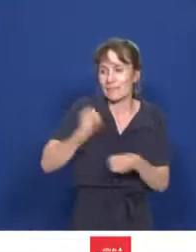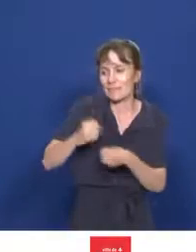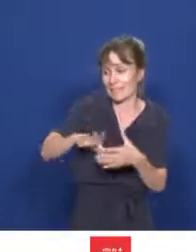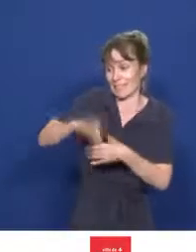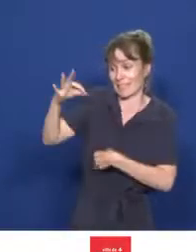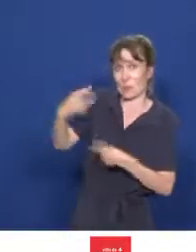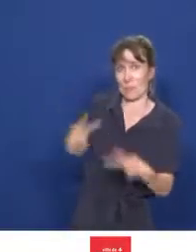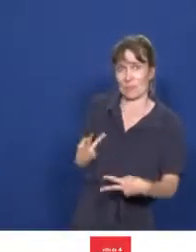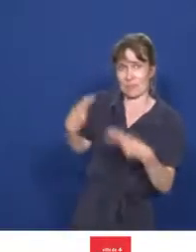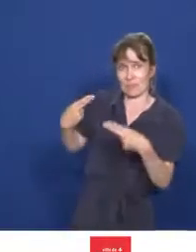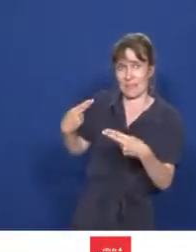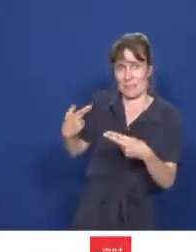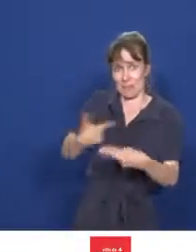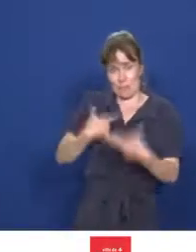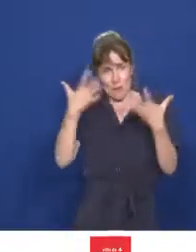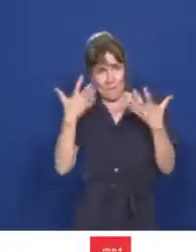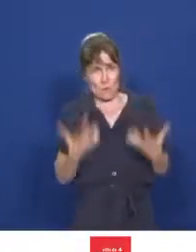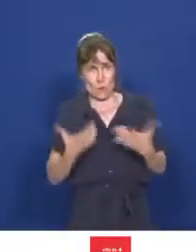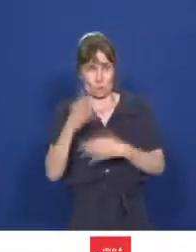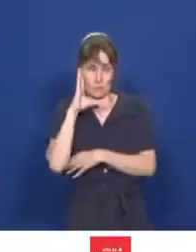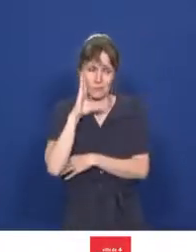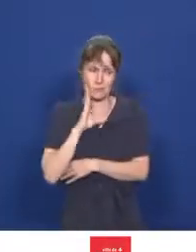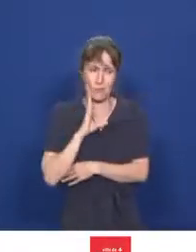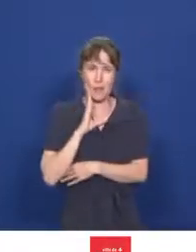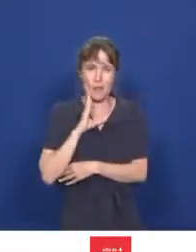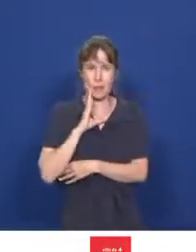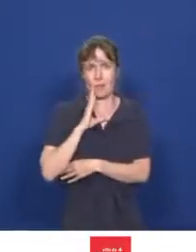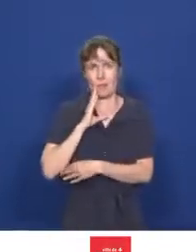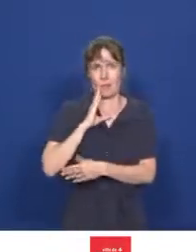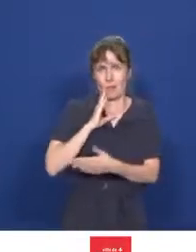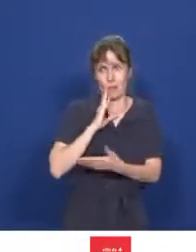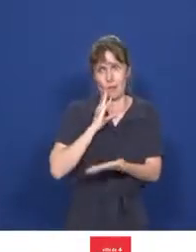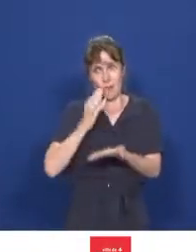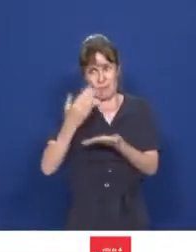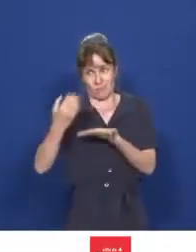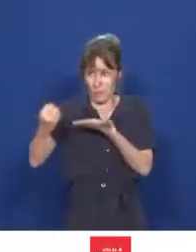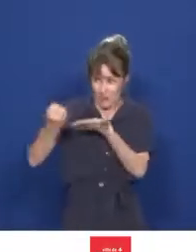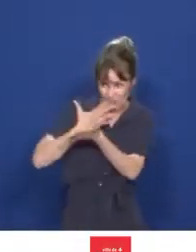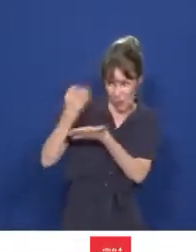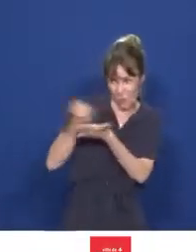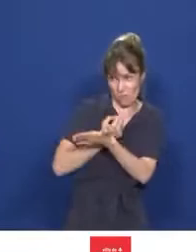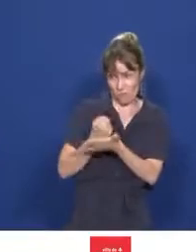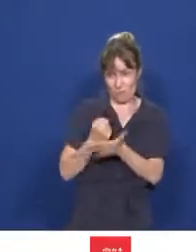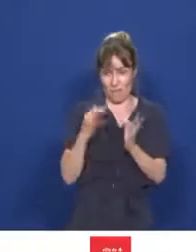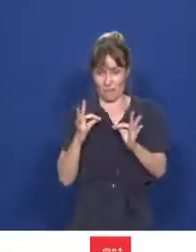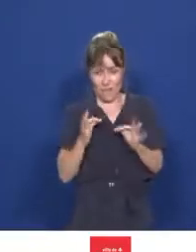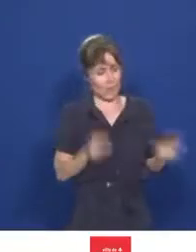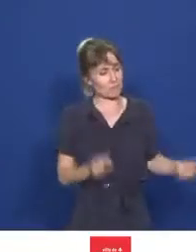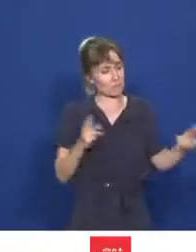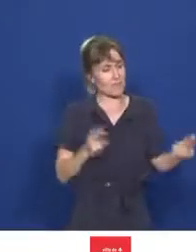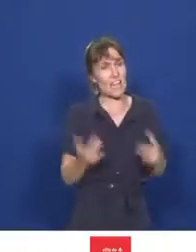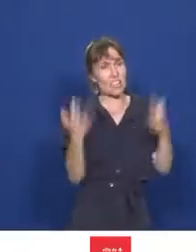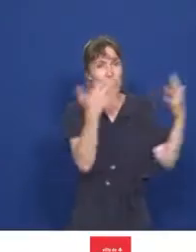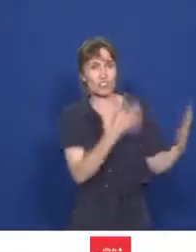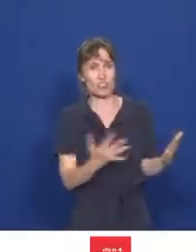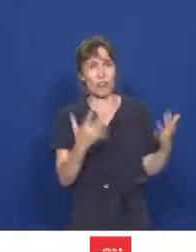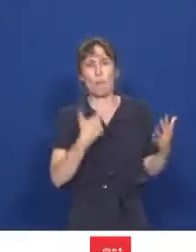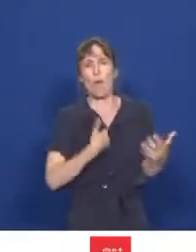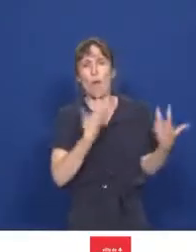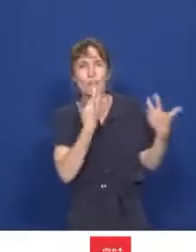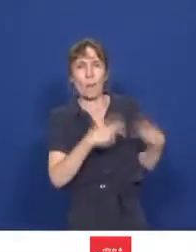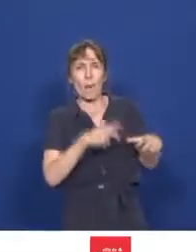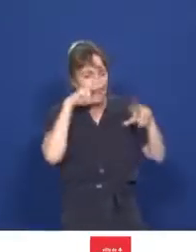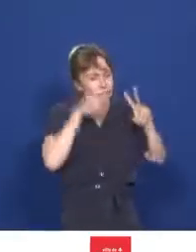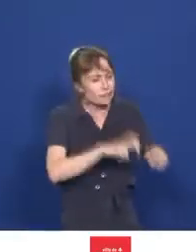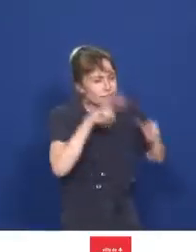avoir, pour l'information des conseillers municipaux, ces éléments, parce que je pense qu'on ne doit pas aller les chercher, mais qu'ils doivent être